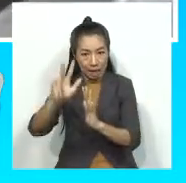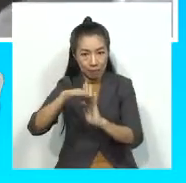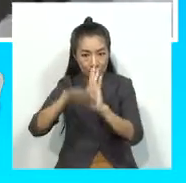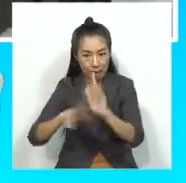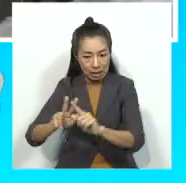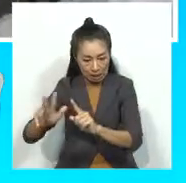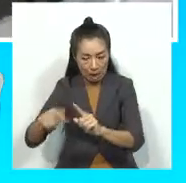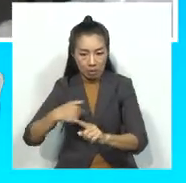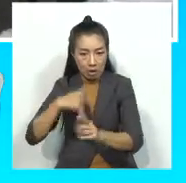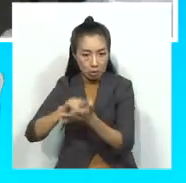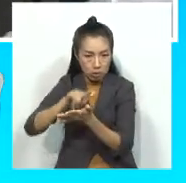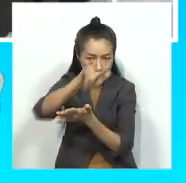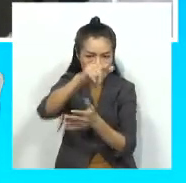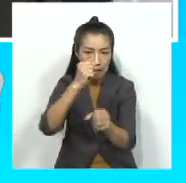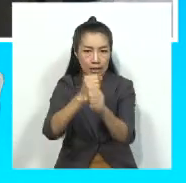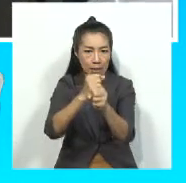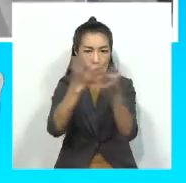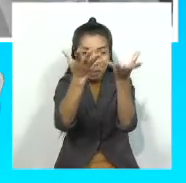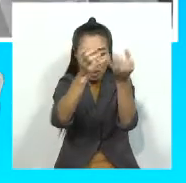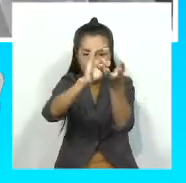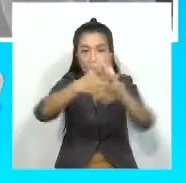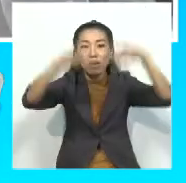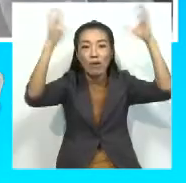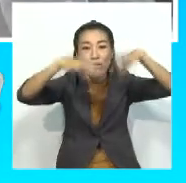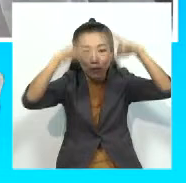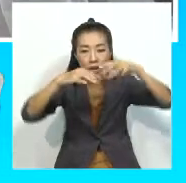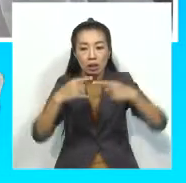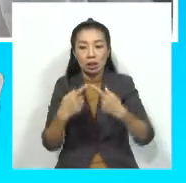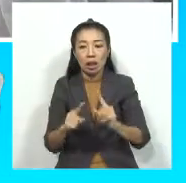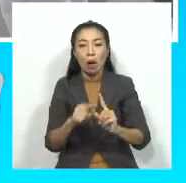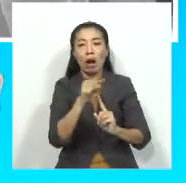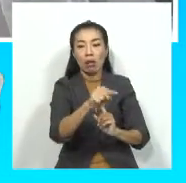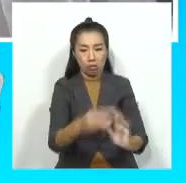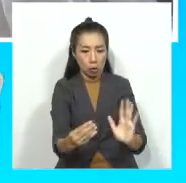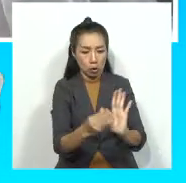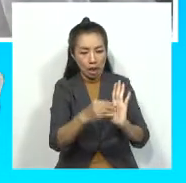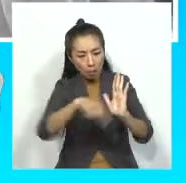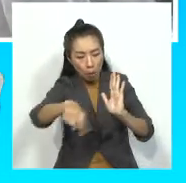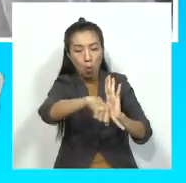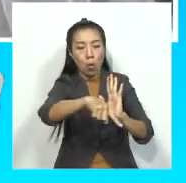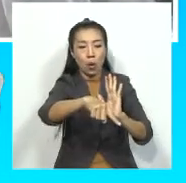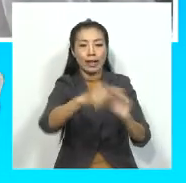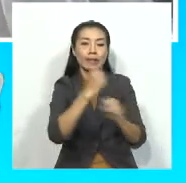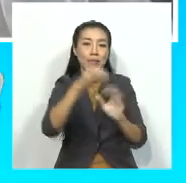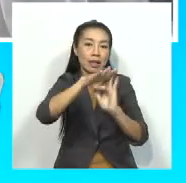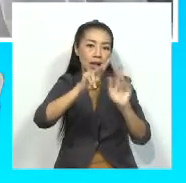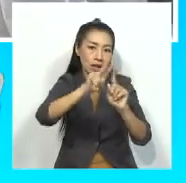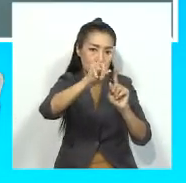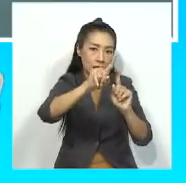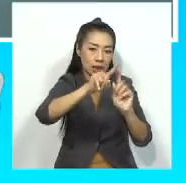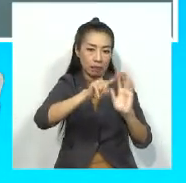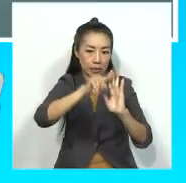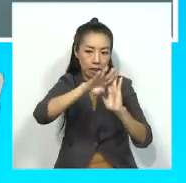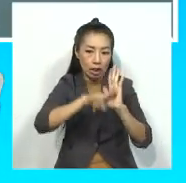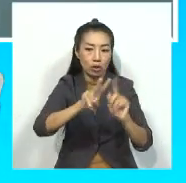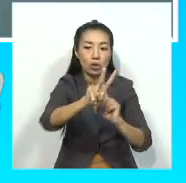ป็นฝนในพื้นที่เป้าหมายแต่ในกรณีของกรุงเทพมหานครเราจะทำแค่2ขั้นตอนก็คือขั้นตอนก่อกวนขั้นตอนที่